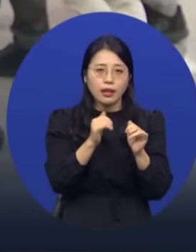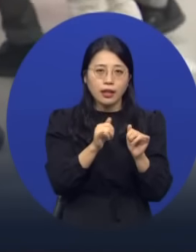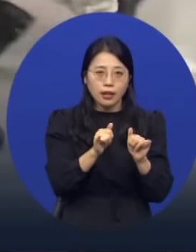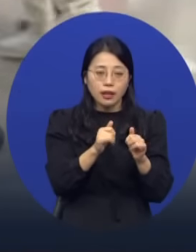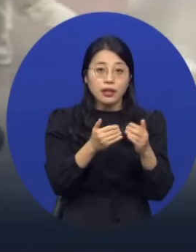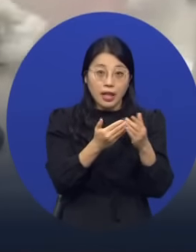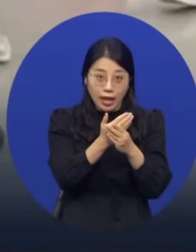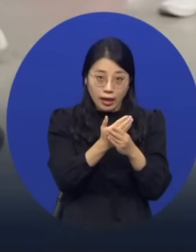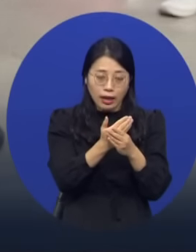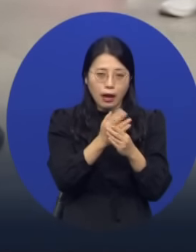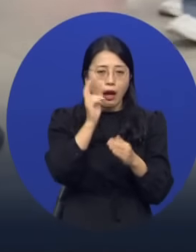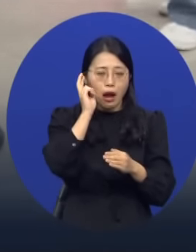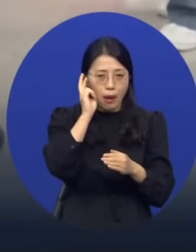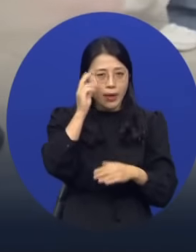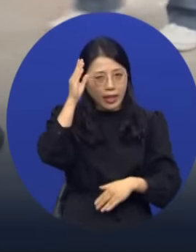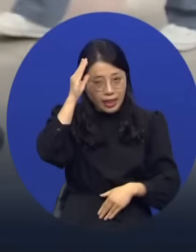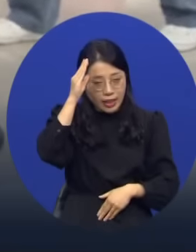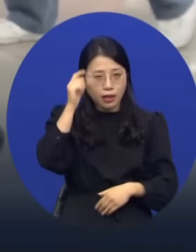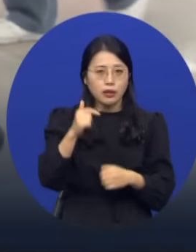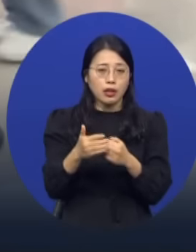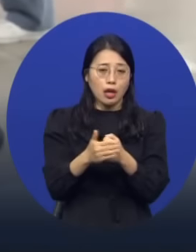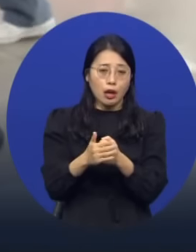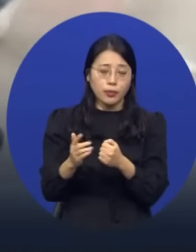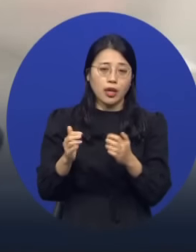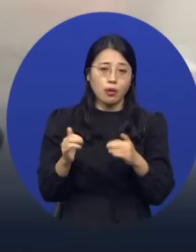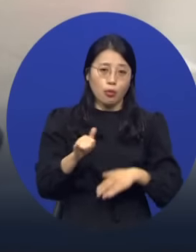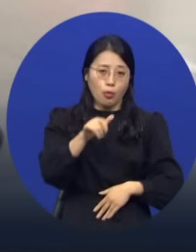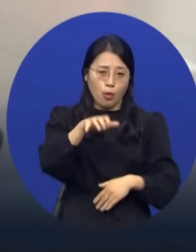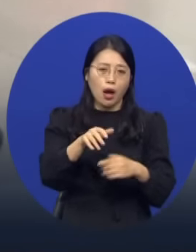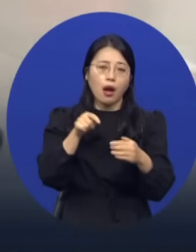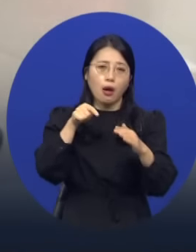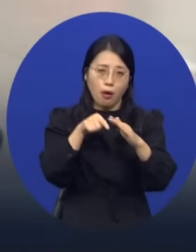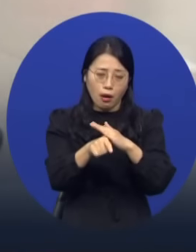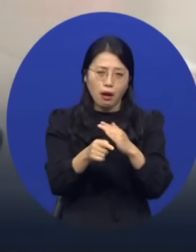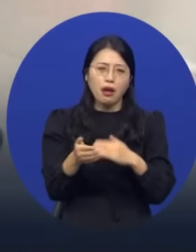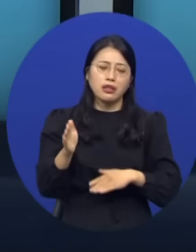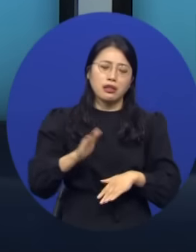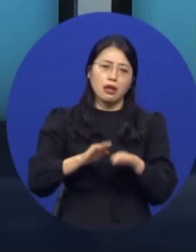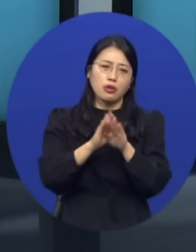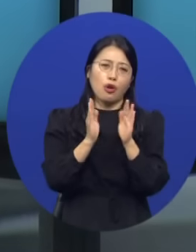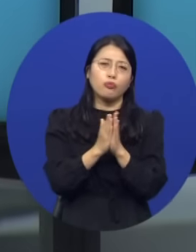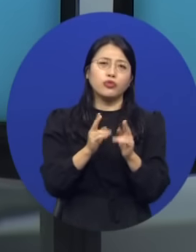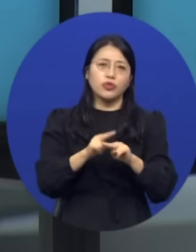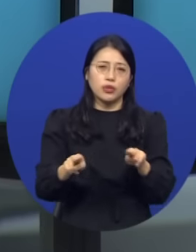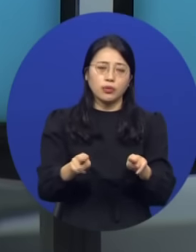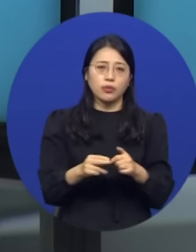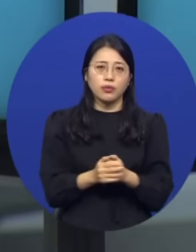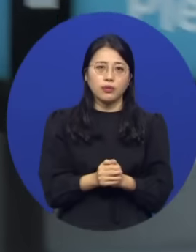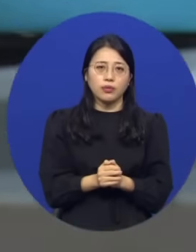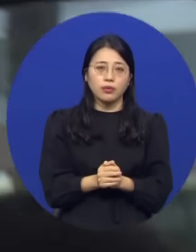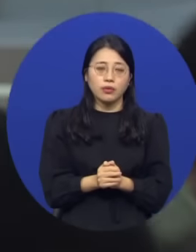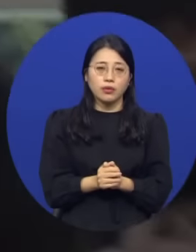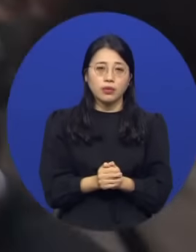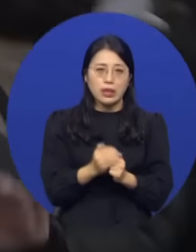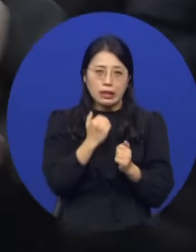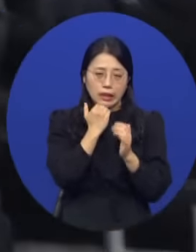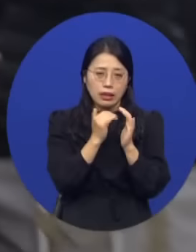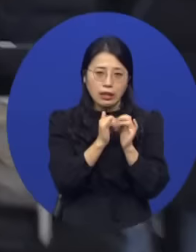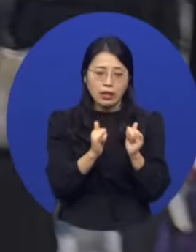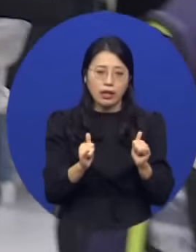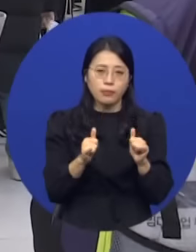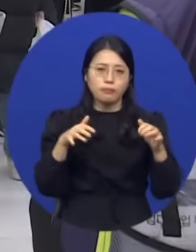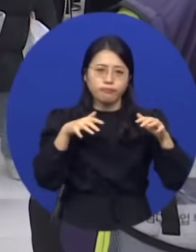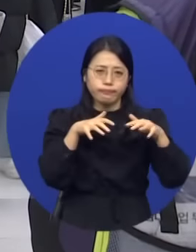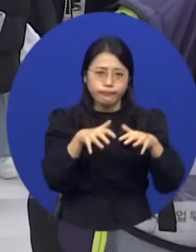왔는데 역시나 다 전 구간이 다 운항이 결항이 됐다고 해서 대기 승객들이 한꺼번에